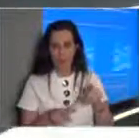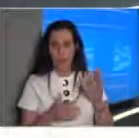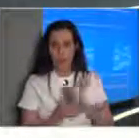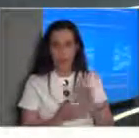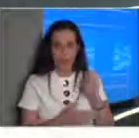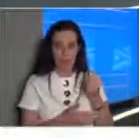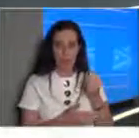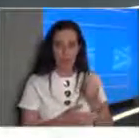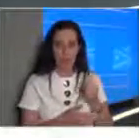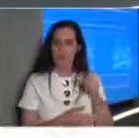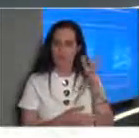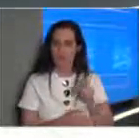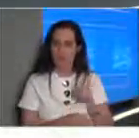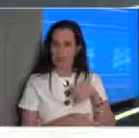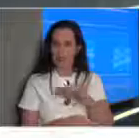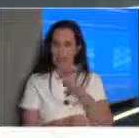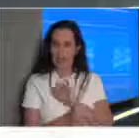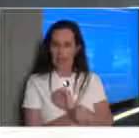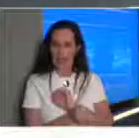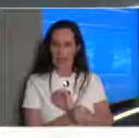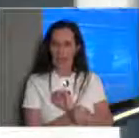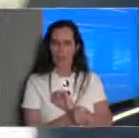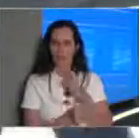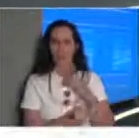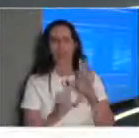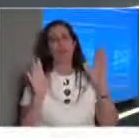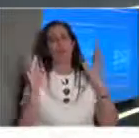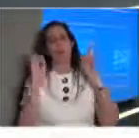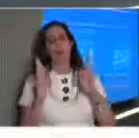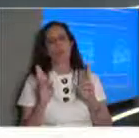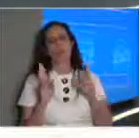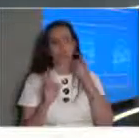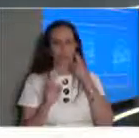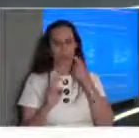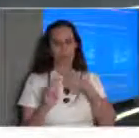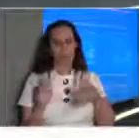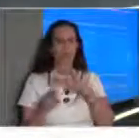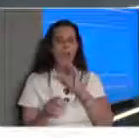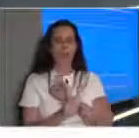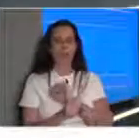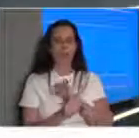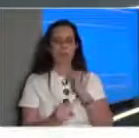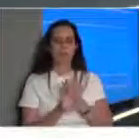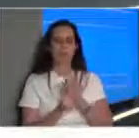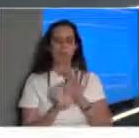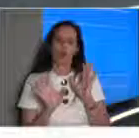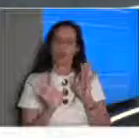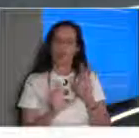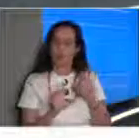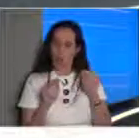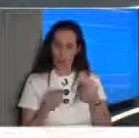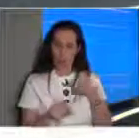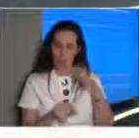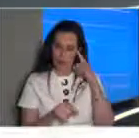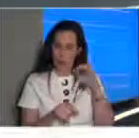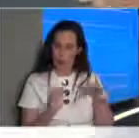שיחליטו, והיה, שהבן אדם יצטרך ללכת לכלא, שהבן אדם יגיד פוס, ולא ילך לכלא, וינקה בתוך שלו. אז ככה